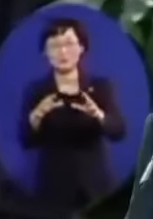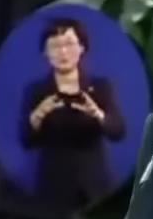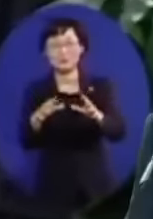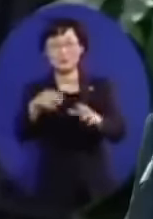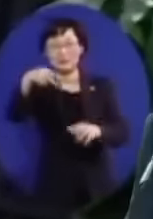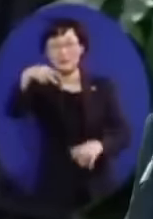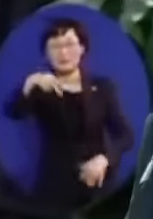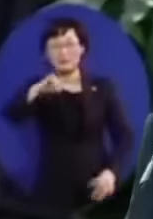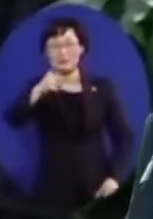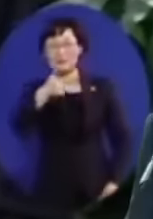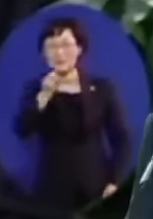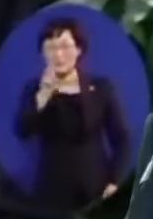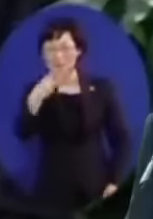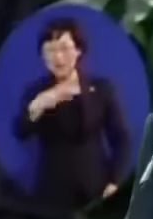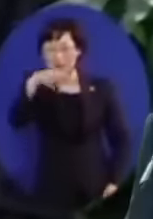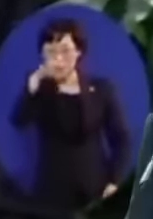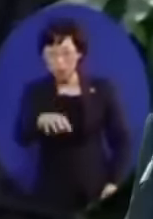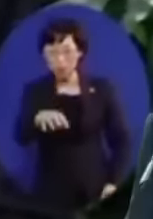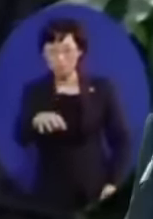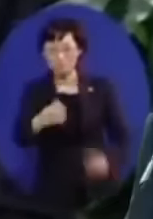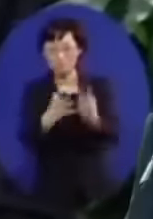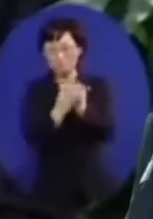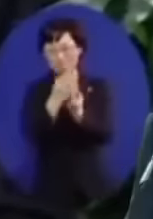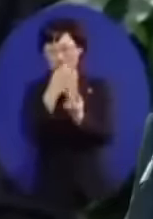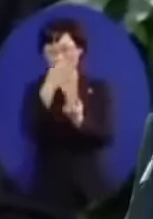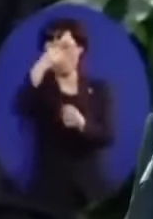시날평지에서 탑을 쌓기 시작한 것입니다.